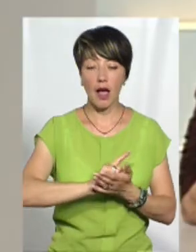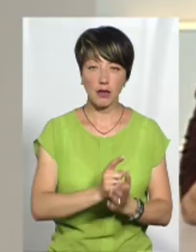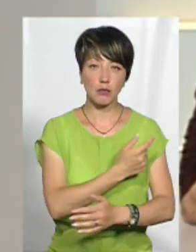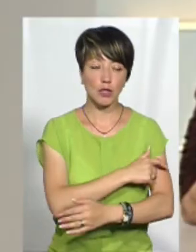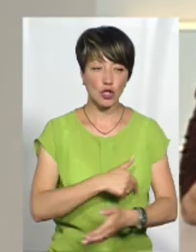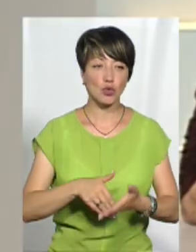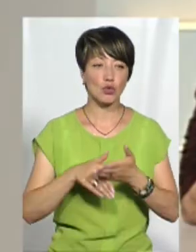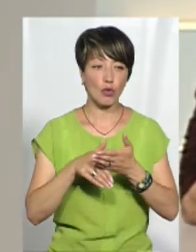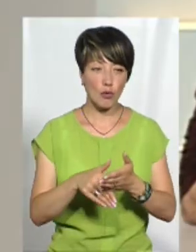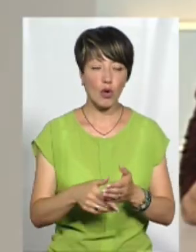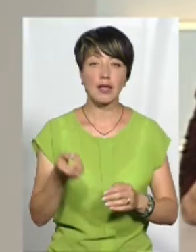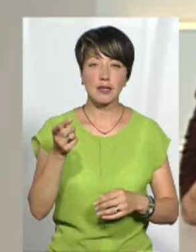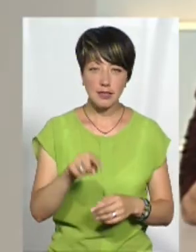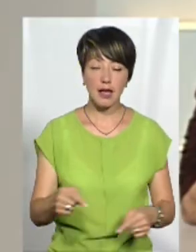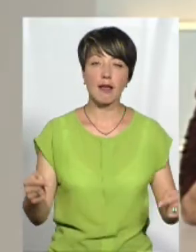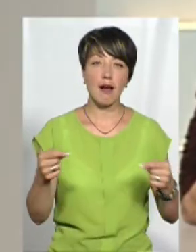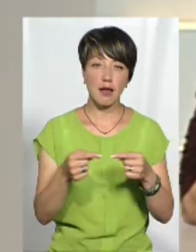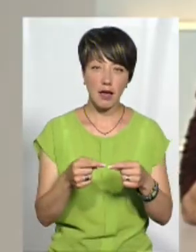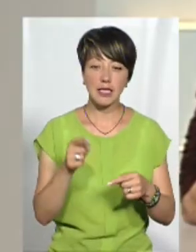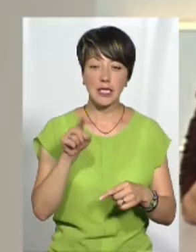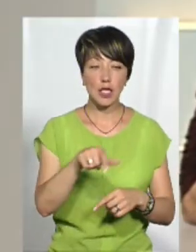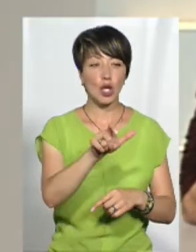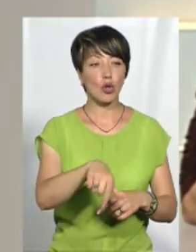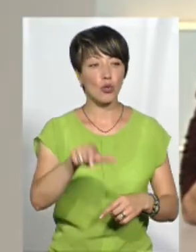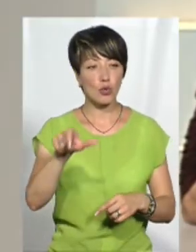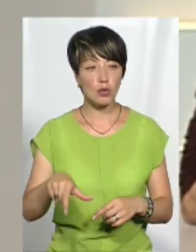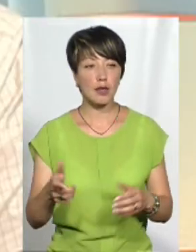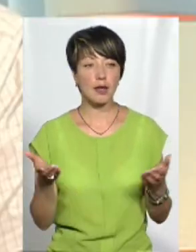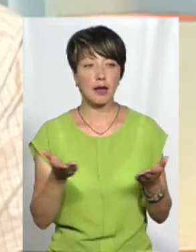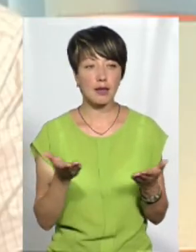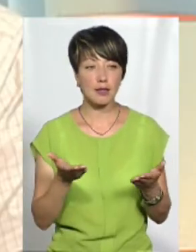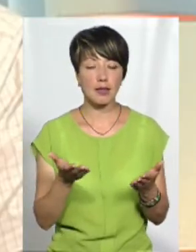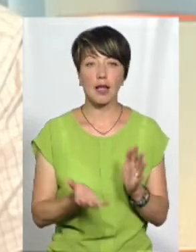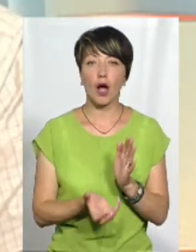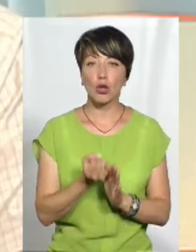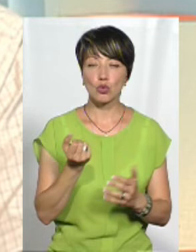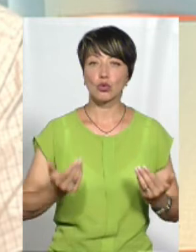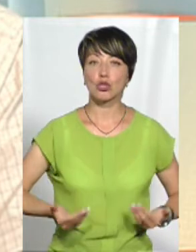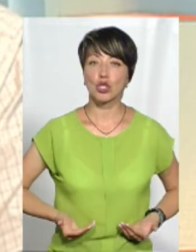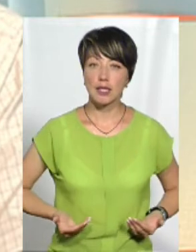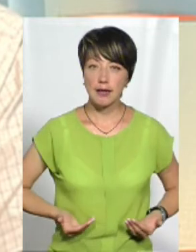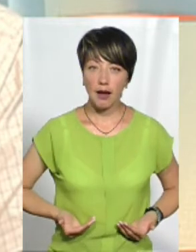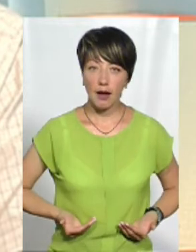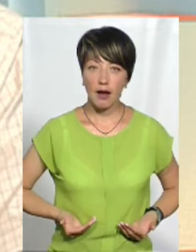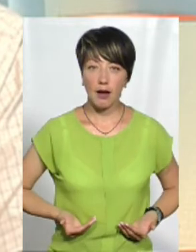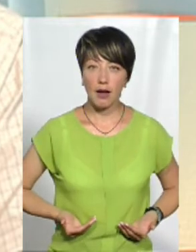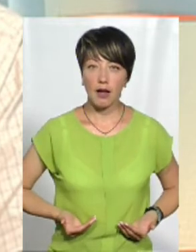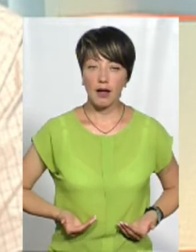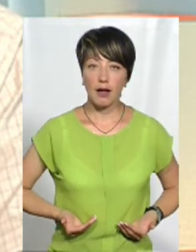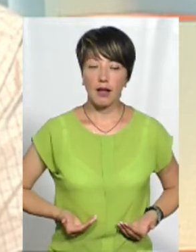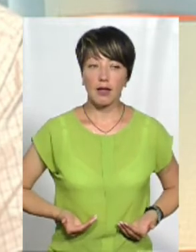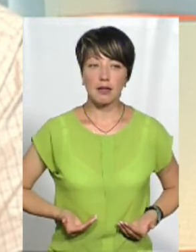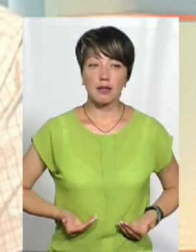екстреної медичної допомоги – це якраз ті люди, які рятують життя, скажімо так,